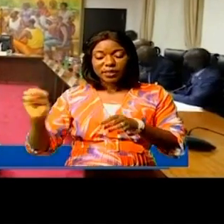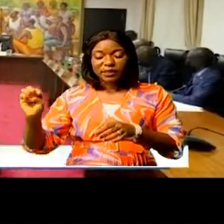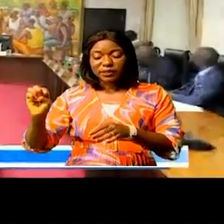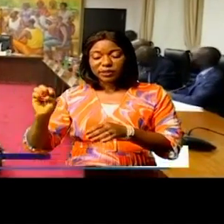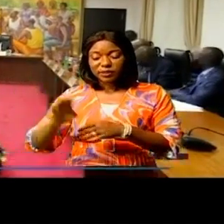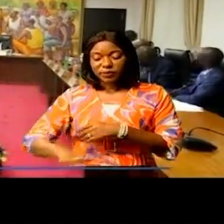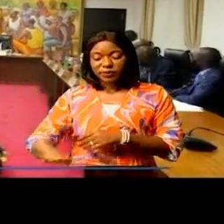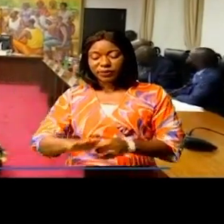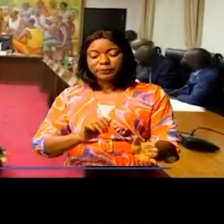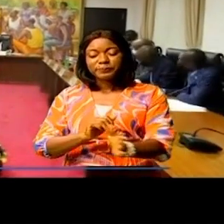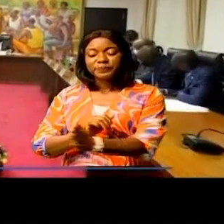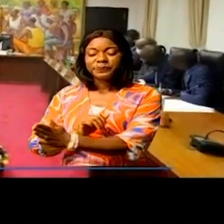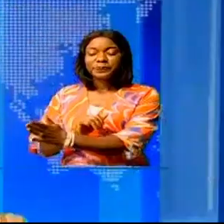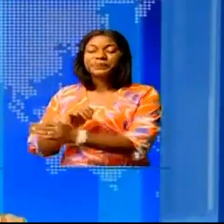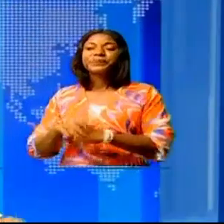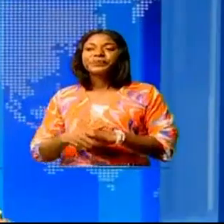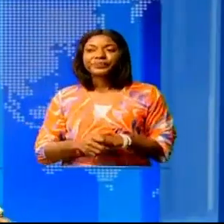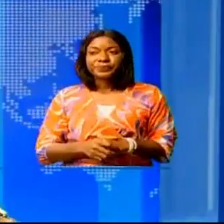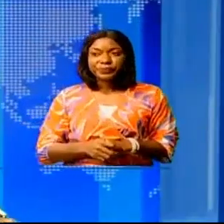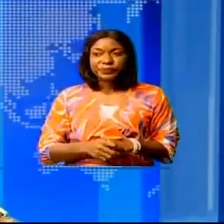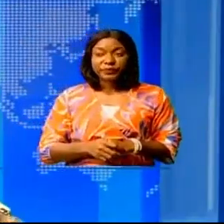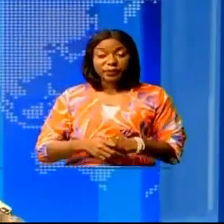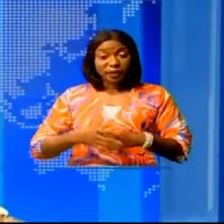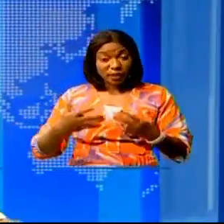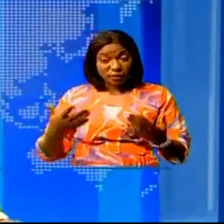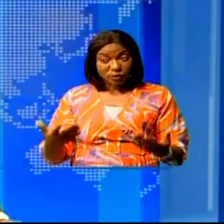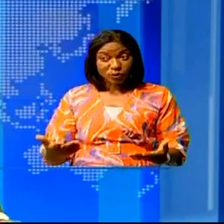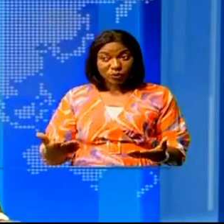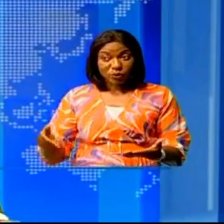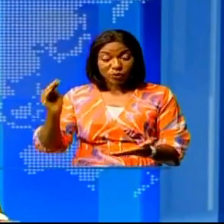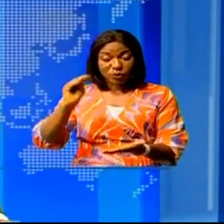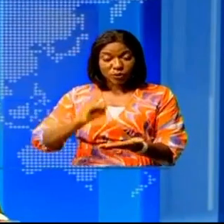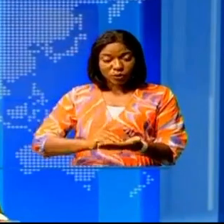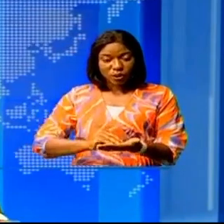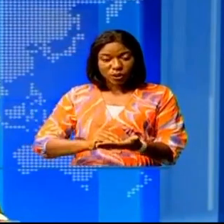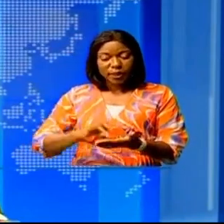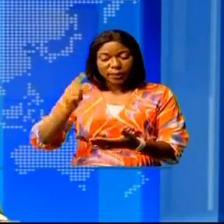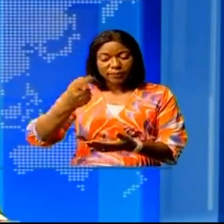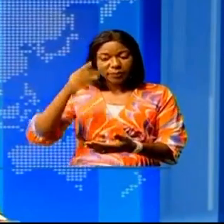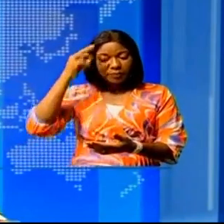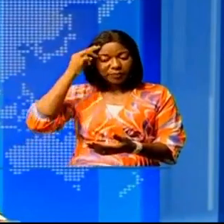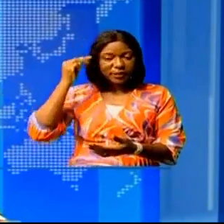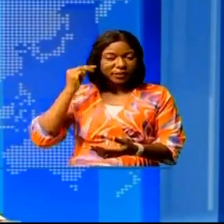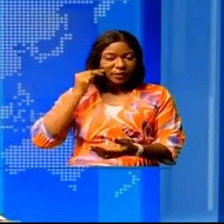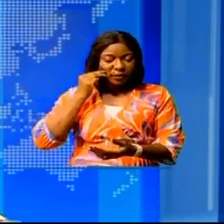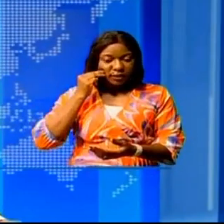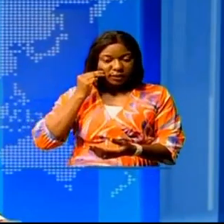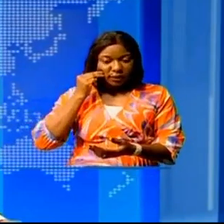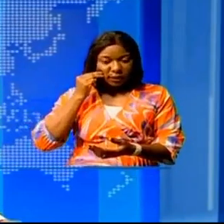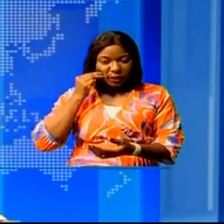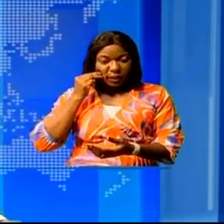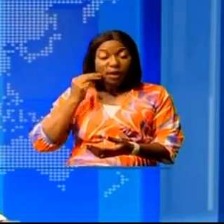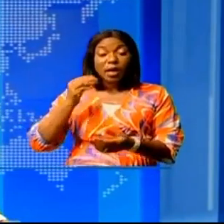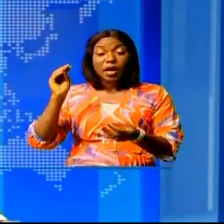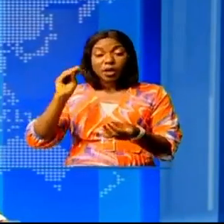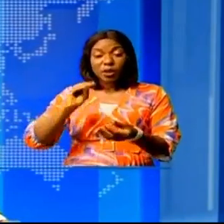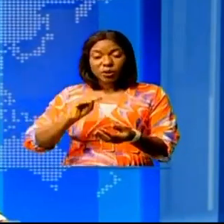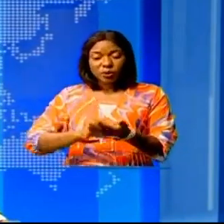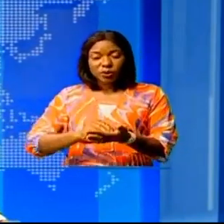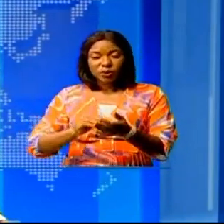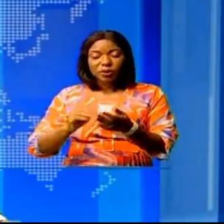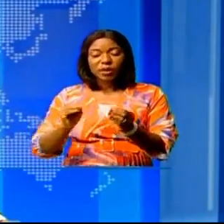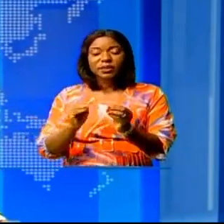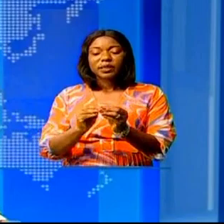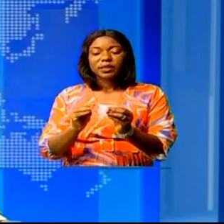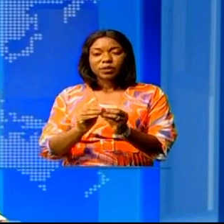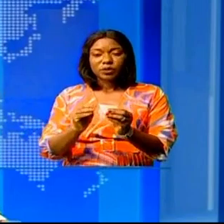du pays. Et dans un autre décor, le Premier ministre Jean-Michel Samalukonde a également ouvert la session